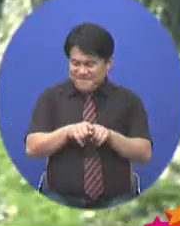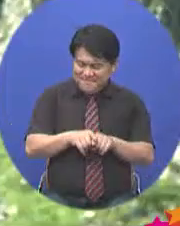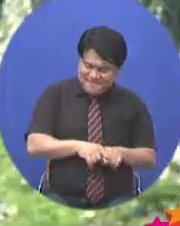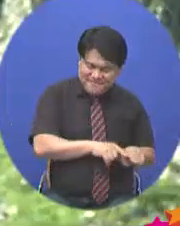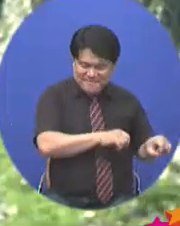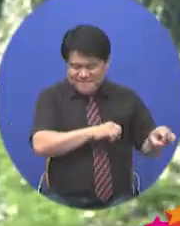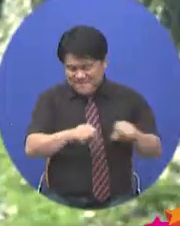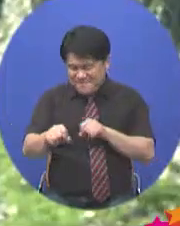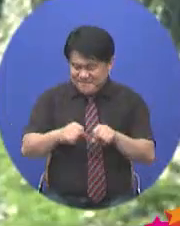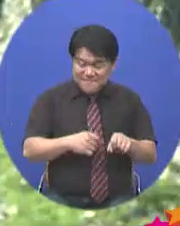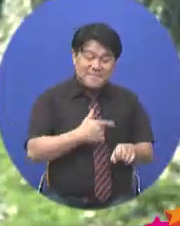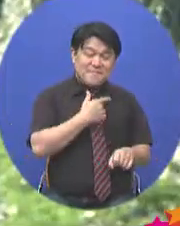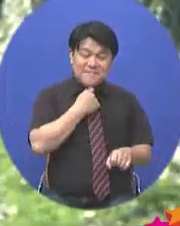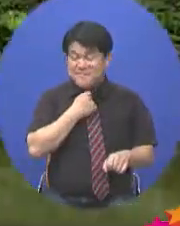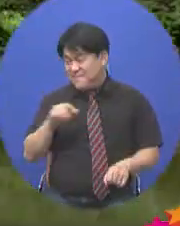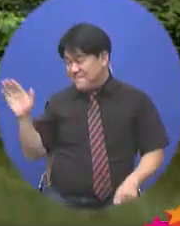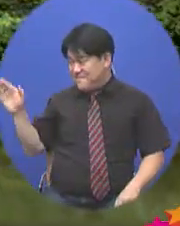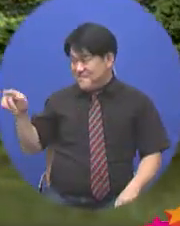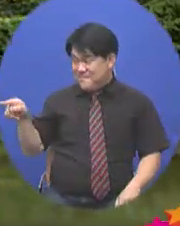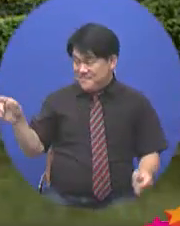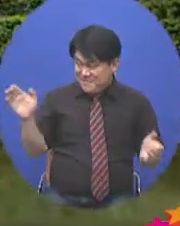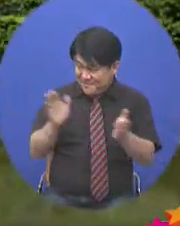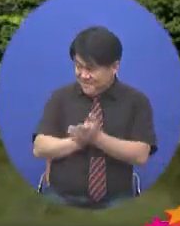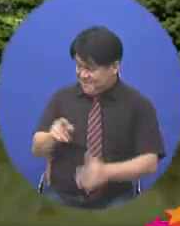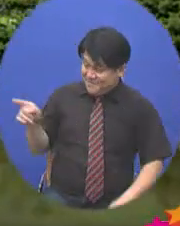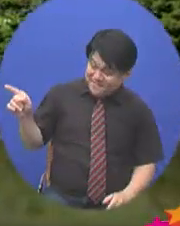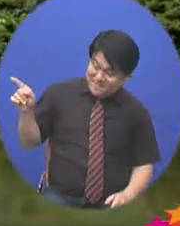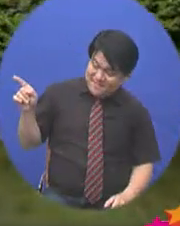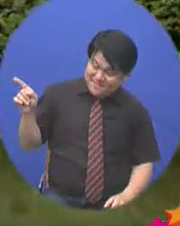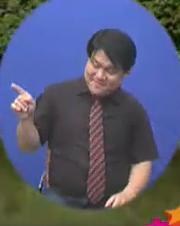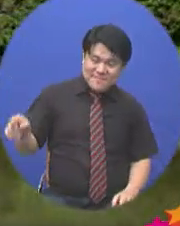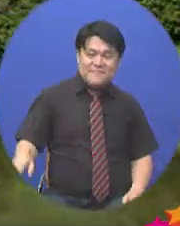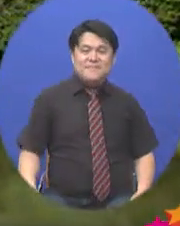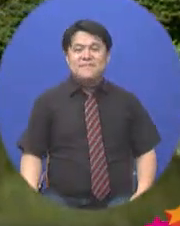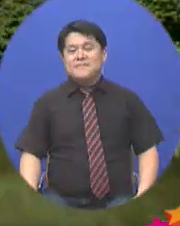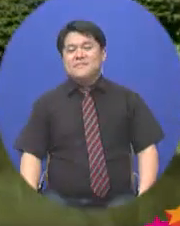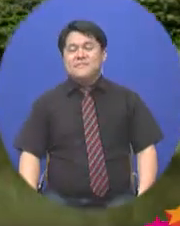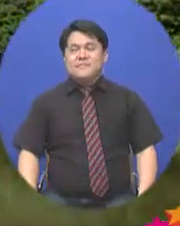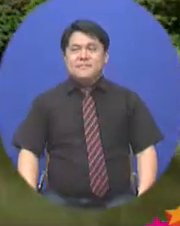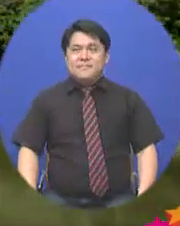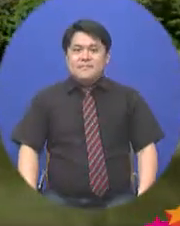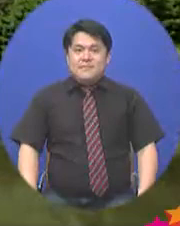같이 가세 보약 같은 친구야.